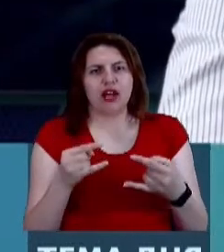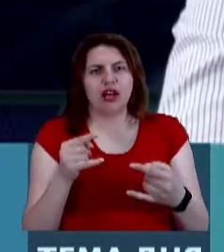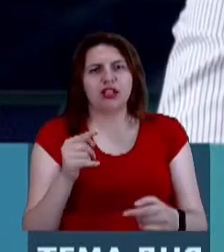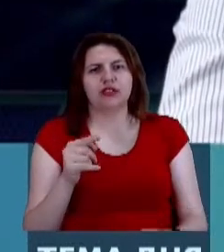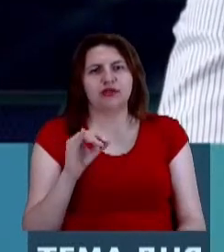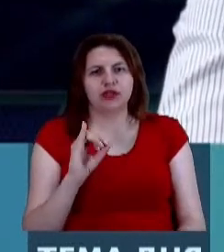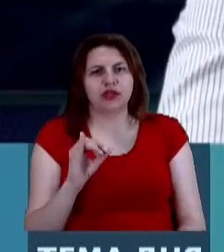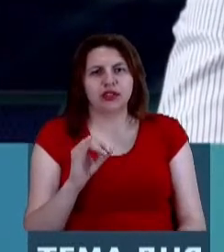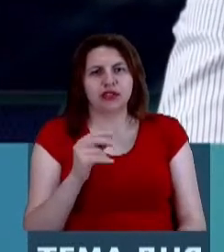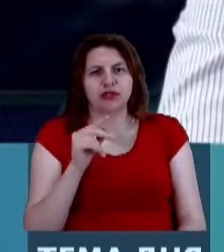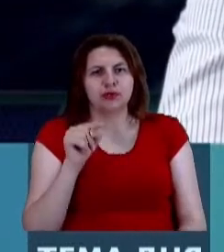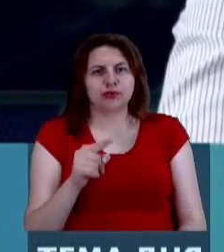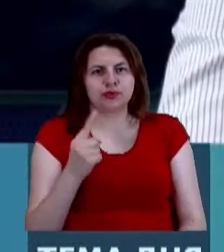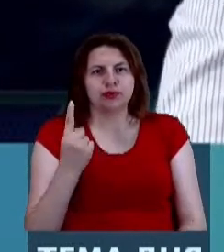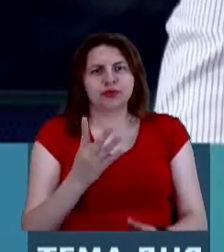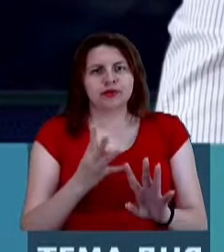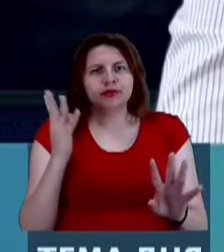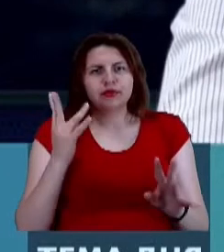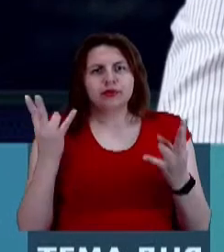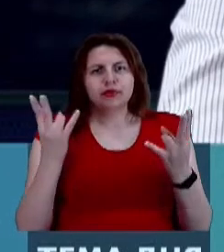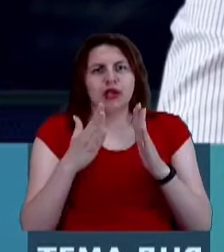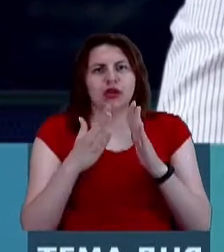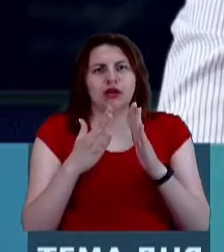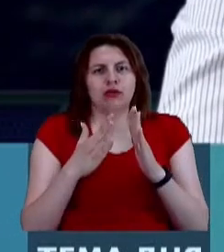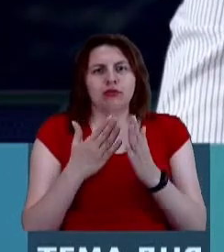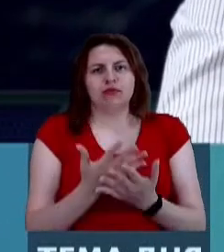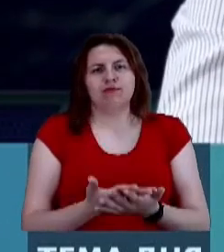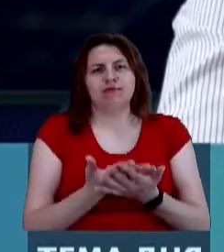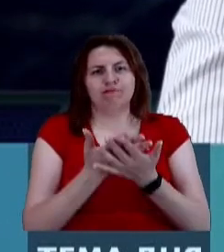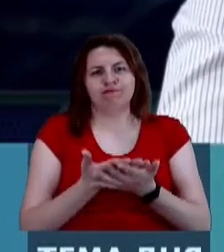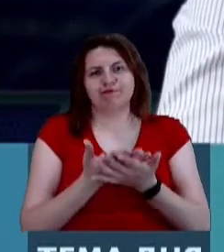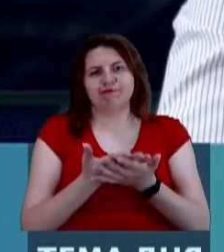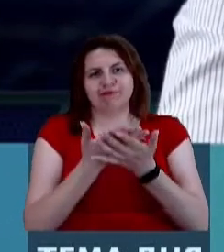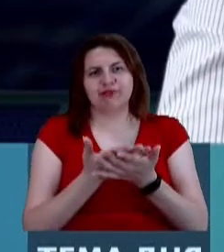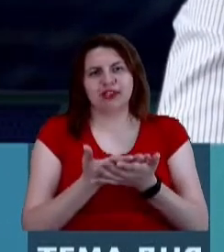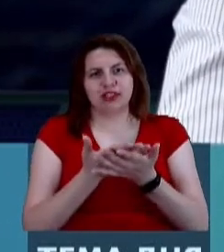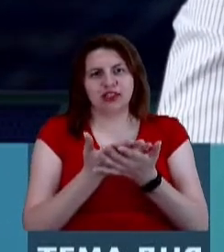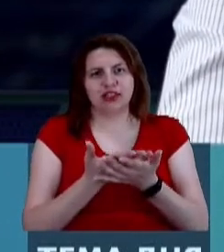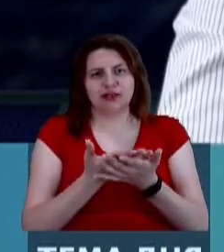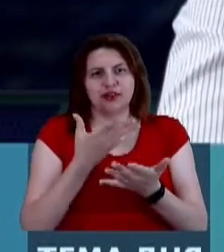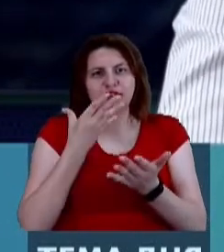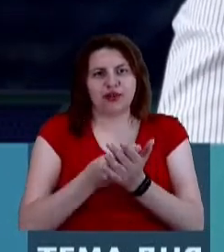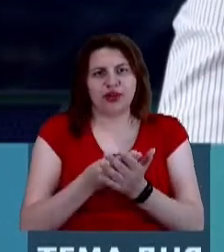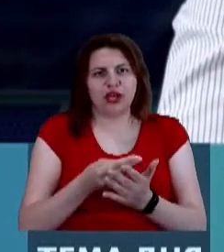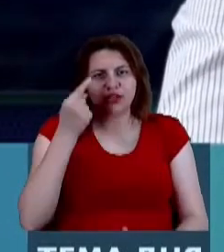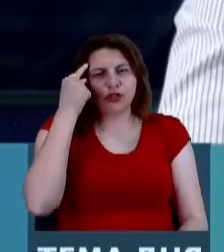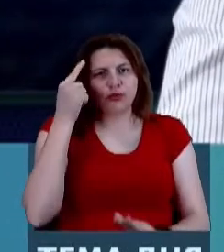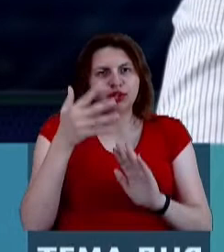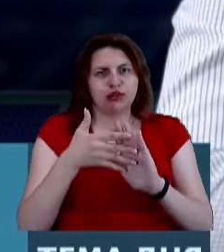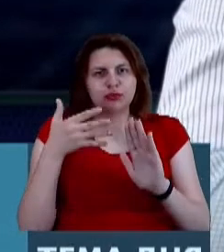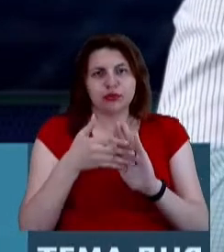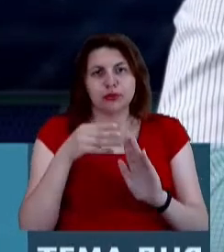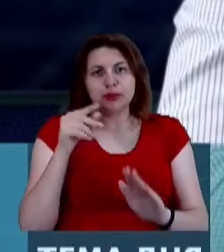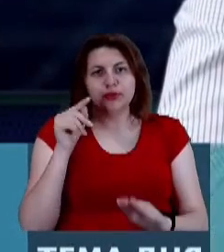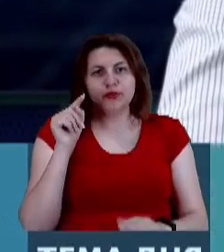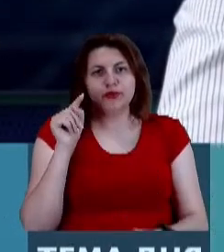тут, в першу чергу, треба пропускати через власну свідомість, через власне розуміння того, що є, наприклад,